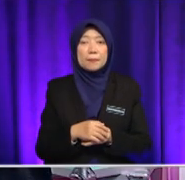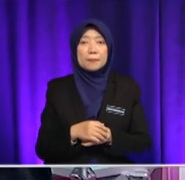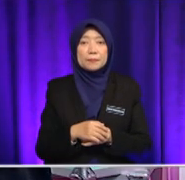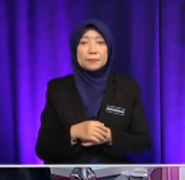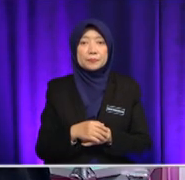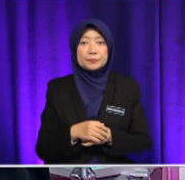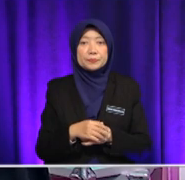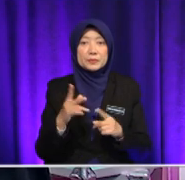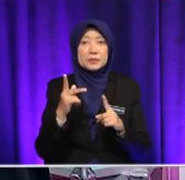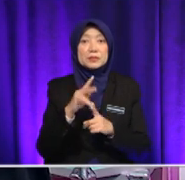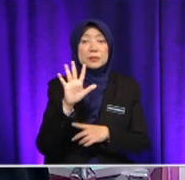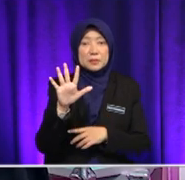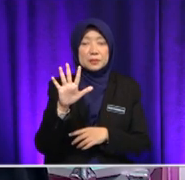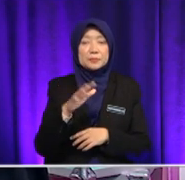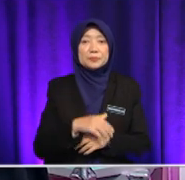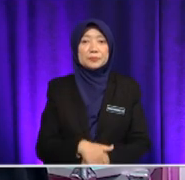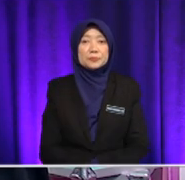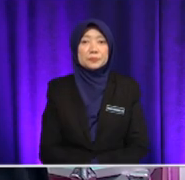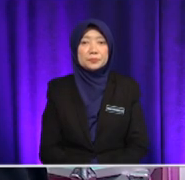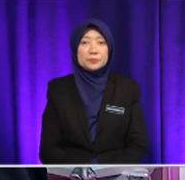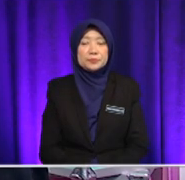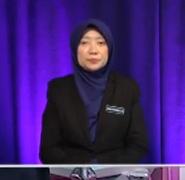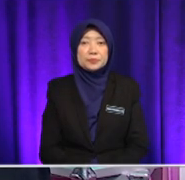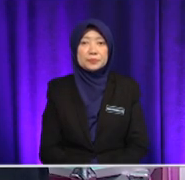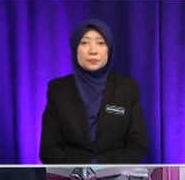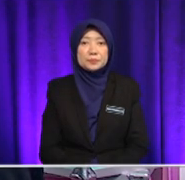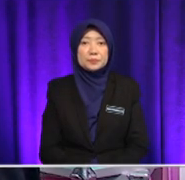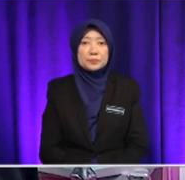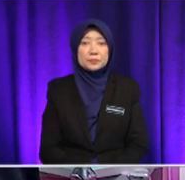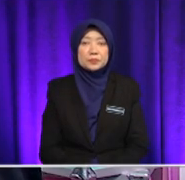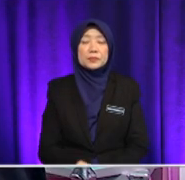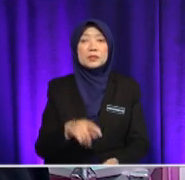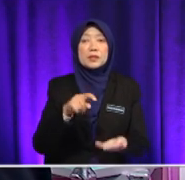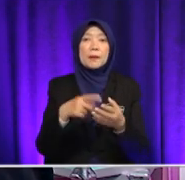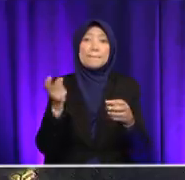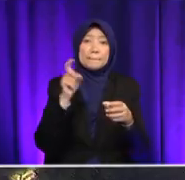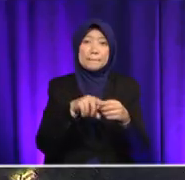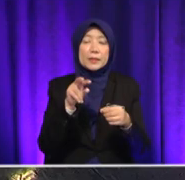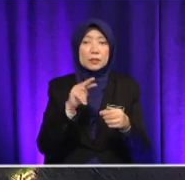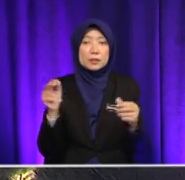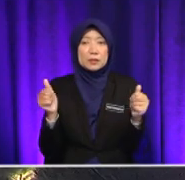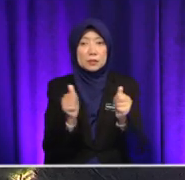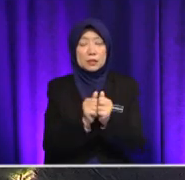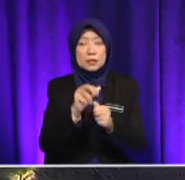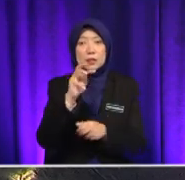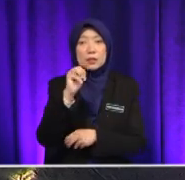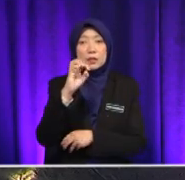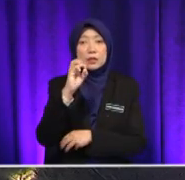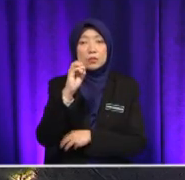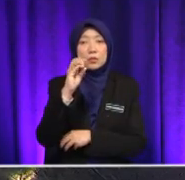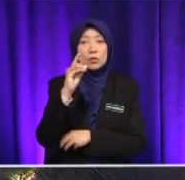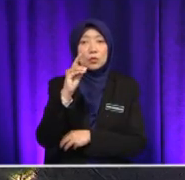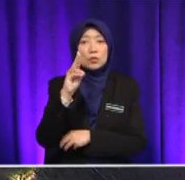ke-5 5 ya oke yang kelima ini berkaitan dengan mode papa